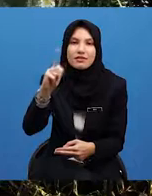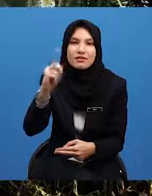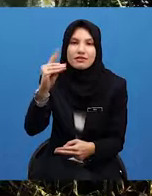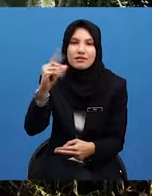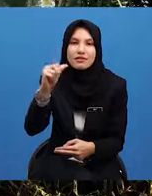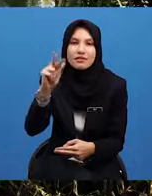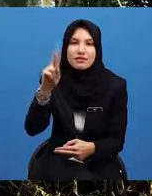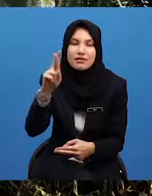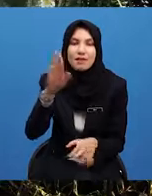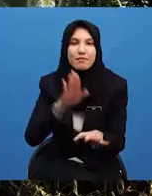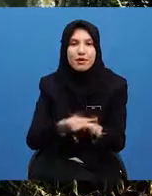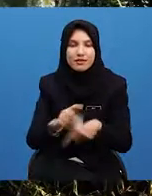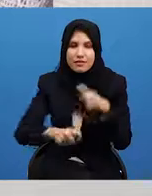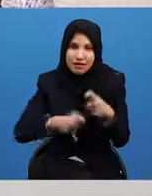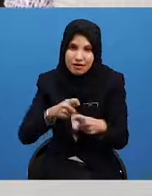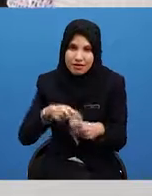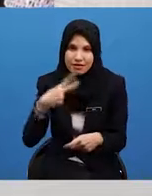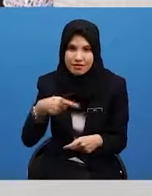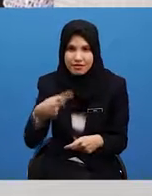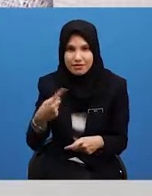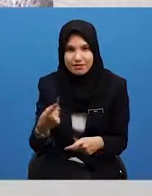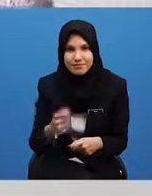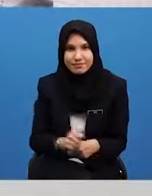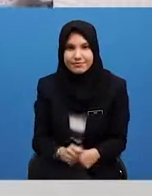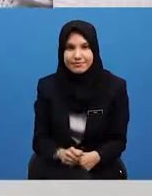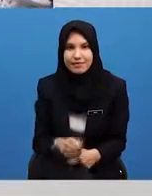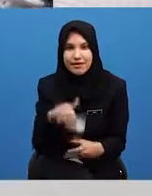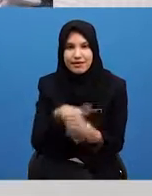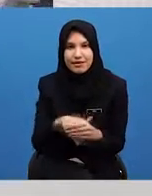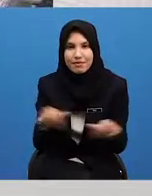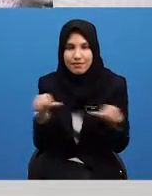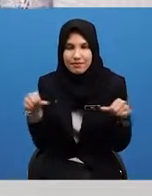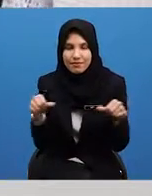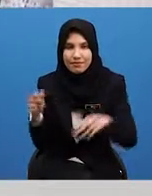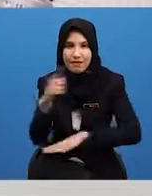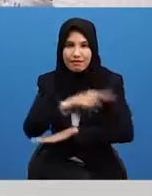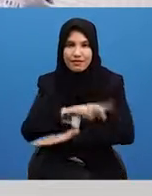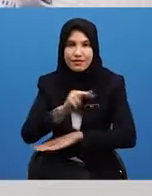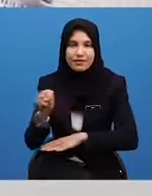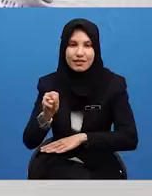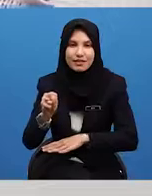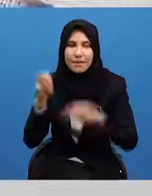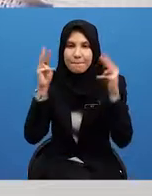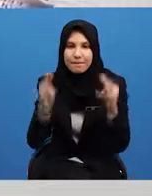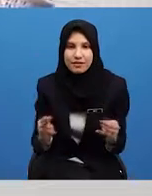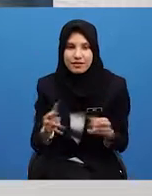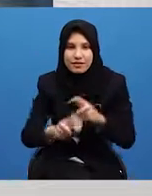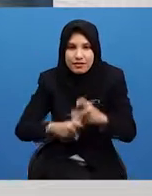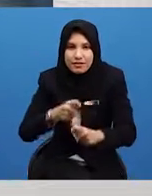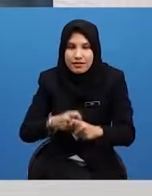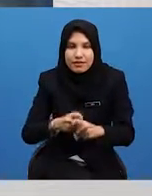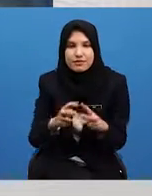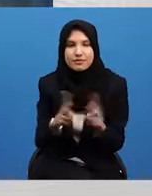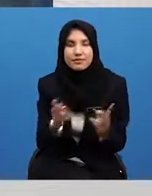pada takal tersebut. Dalam aktiviti harian manusia, takal